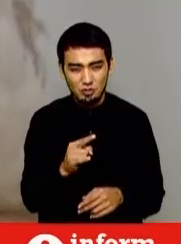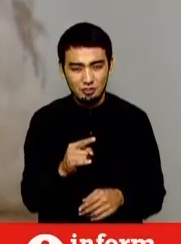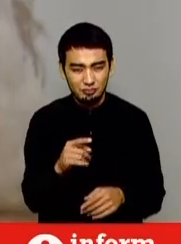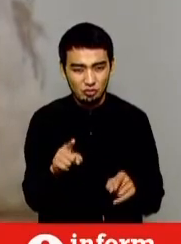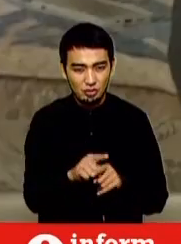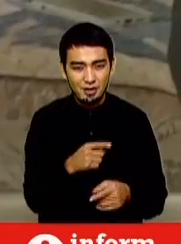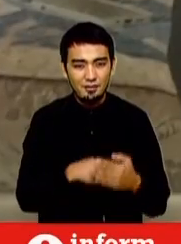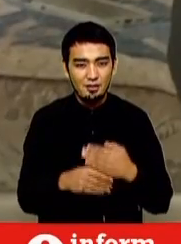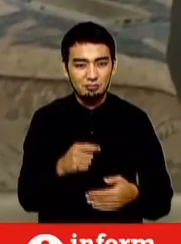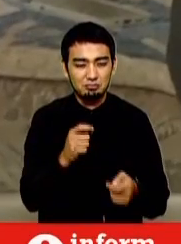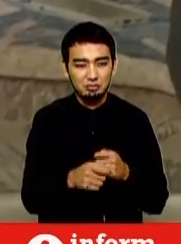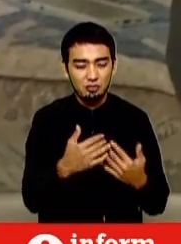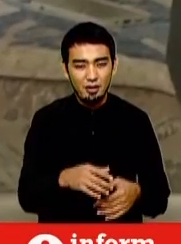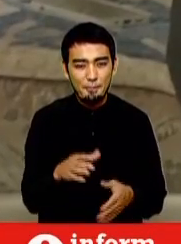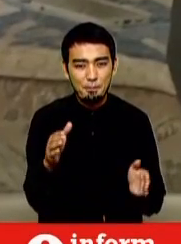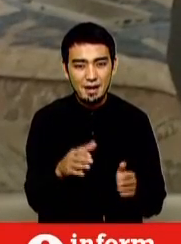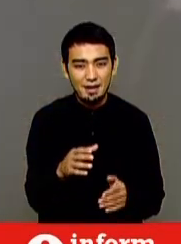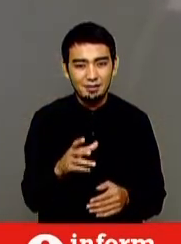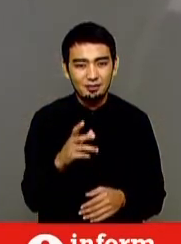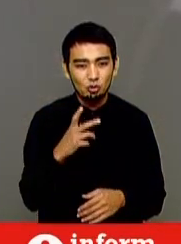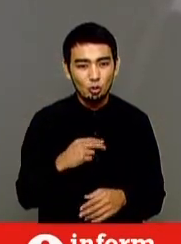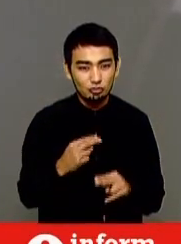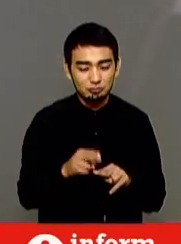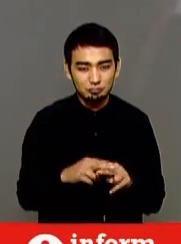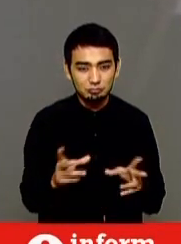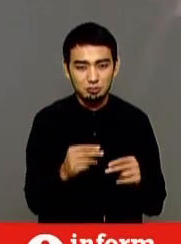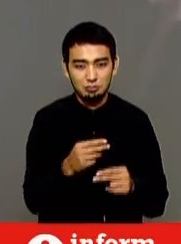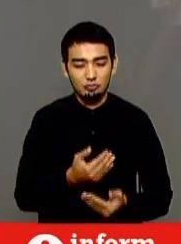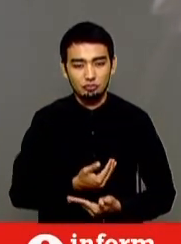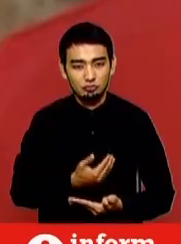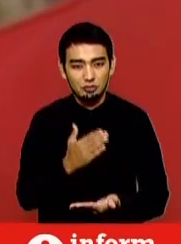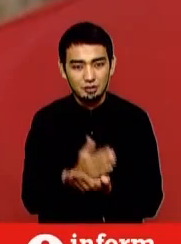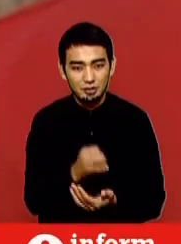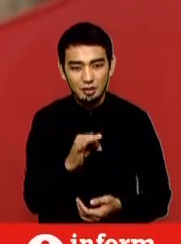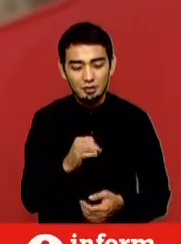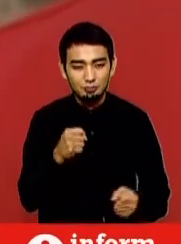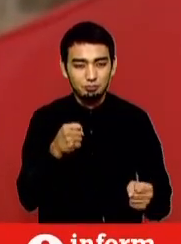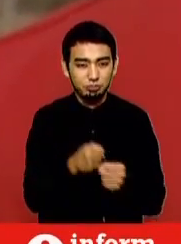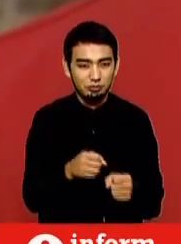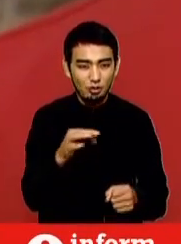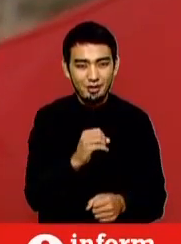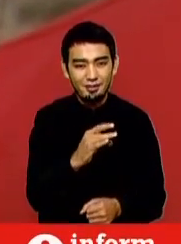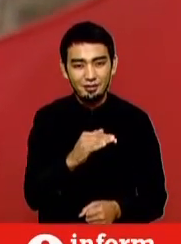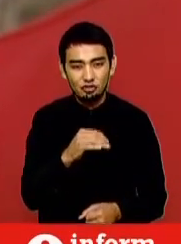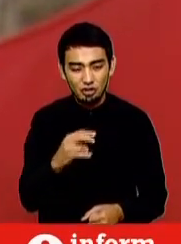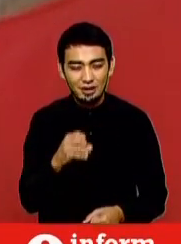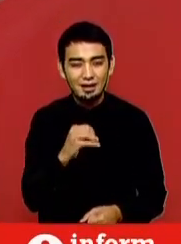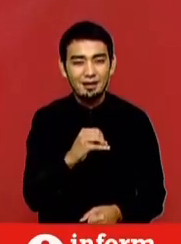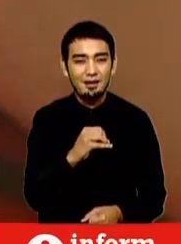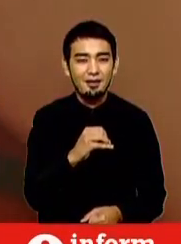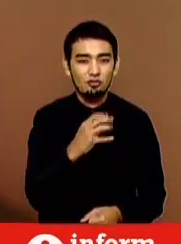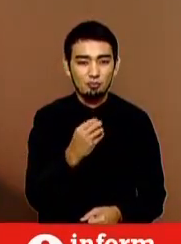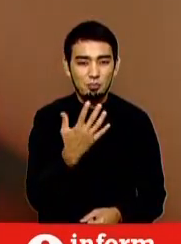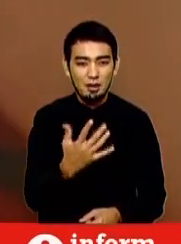Мүгедектік тағайындалған. Кішкентай қызды періштесі қағып аман қалыпты. Ауыр жол көлік апатынан қаза тапқан Ержан мен Жазираның артында